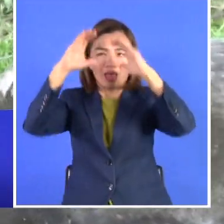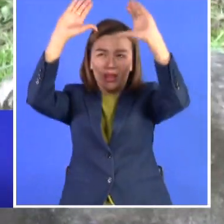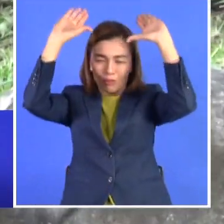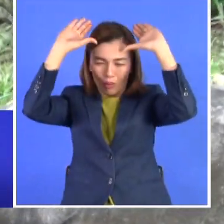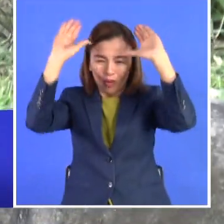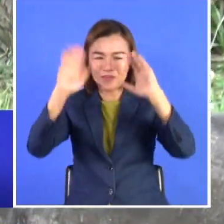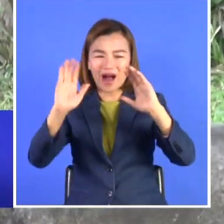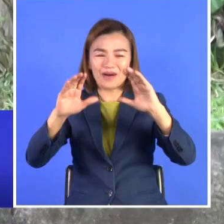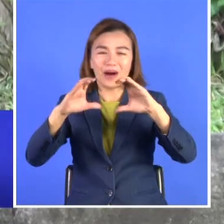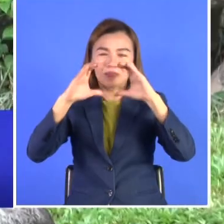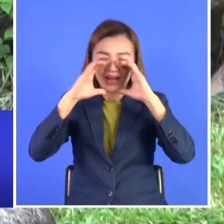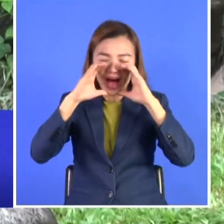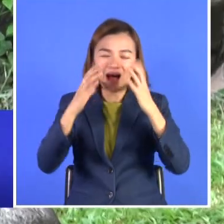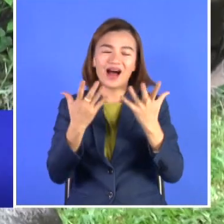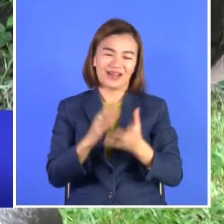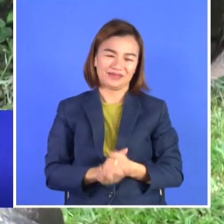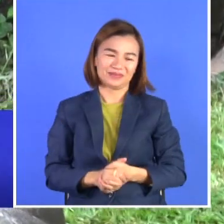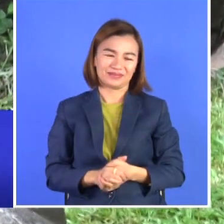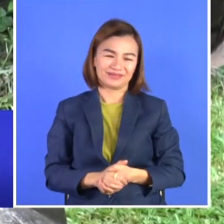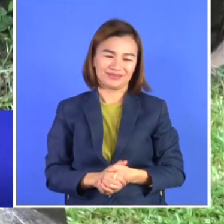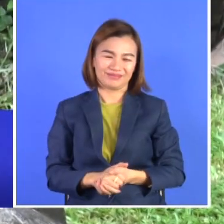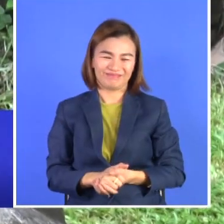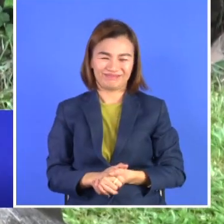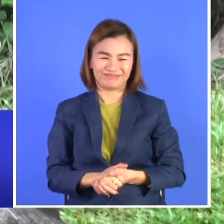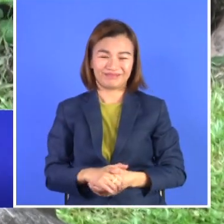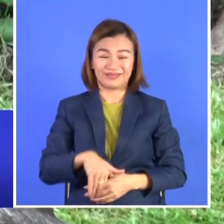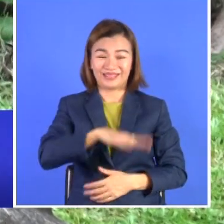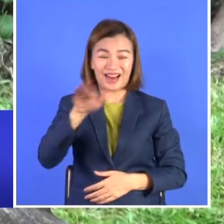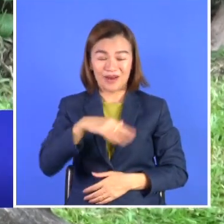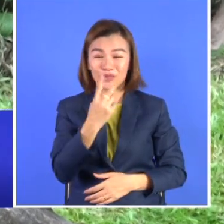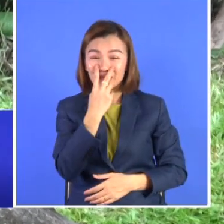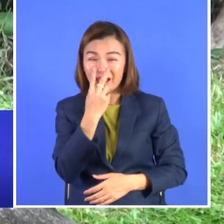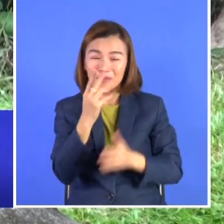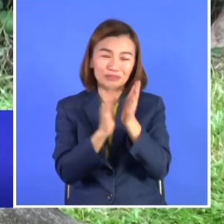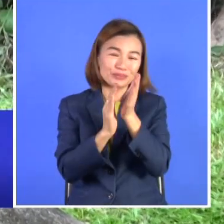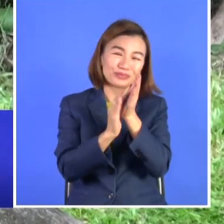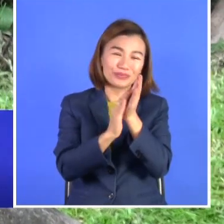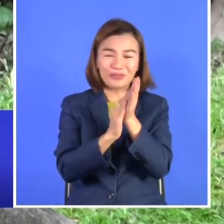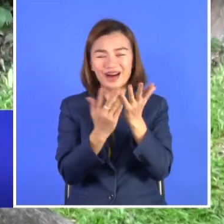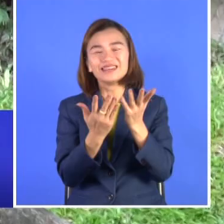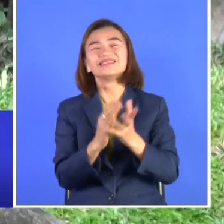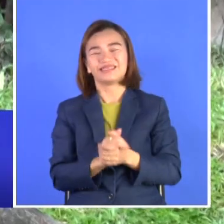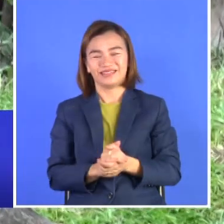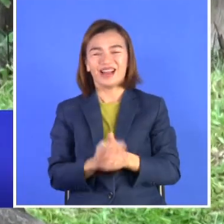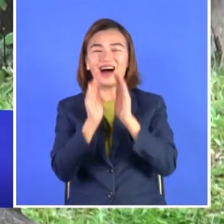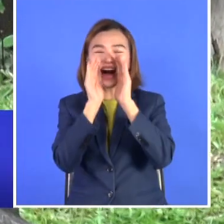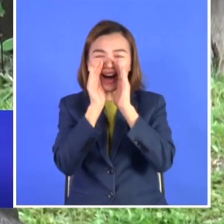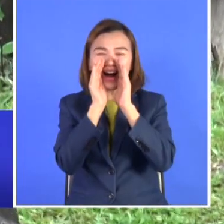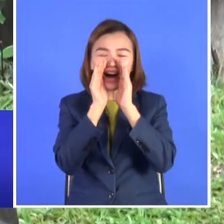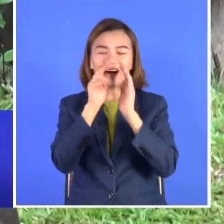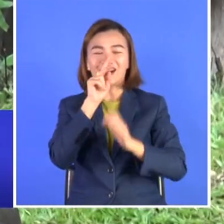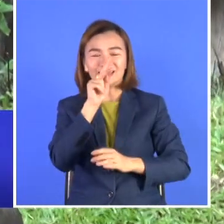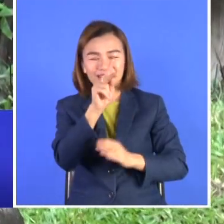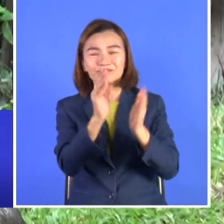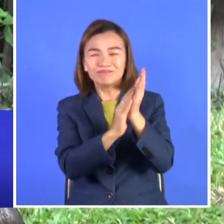ททำเอาหากันไปตลอดเลยนะคะหลายคนก็วิ่งปรบมือ เ ลยส่งเสียงเชียร์นะคะเข